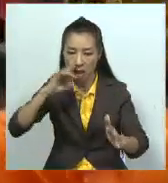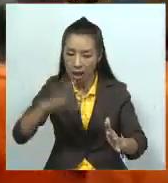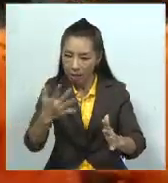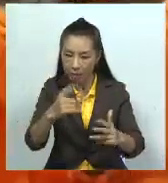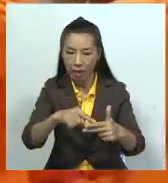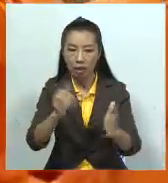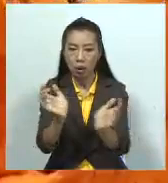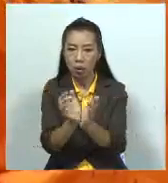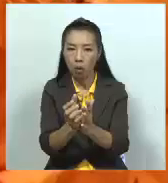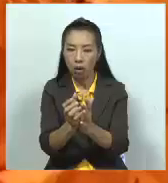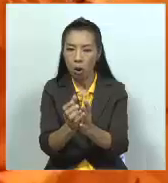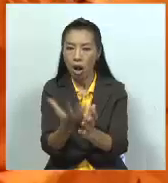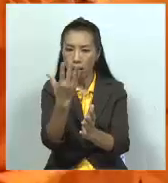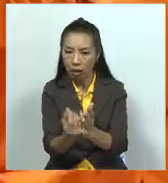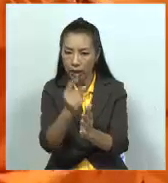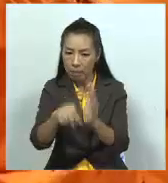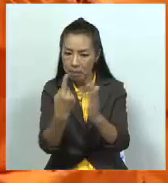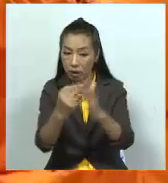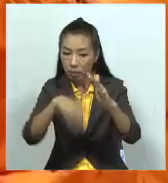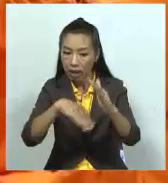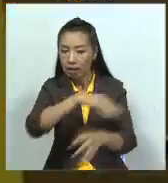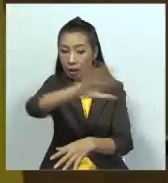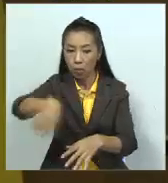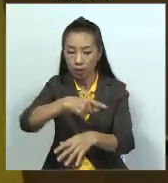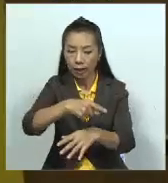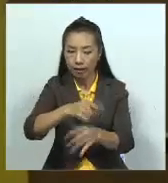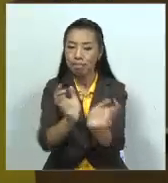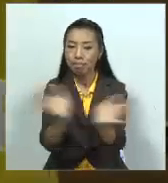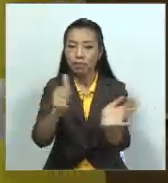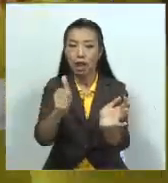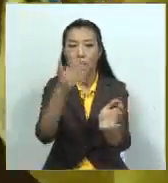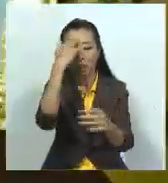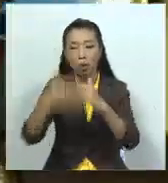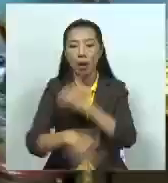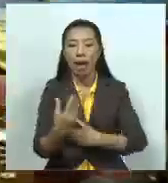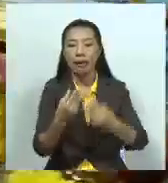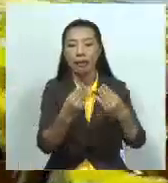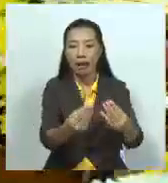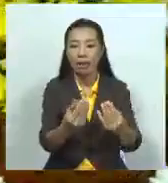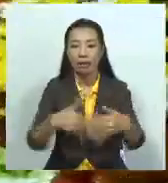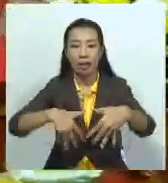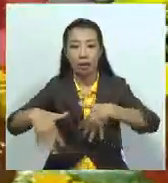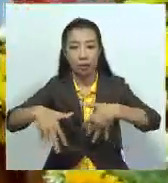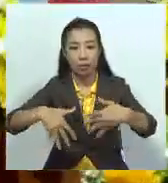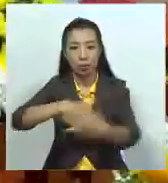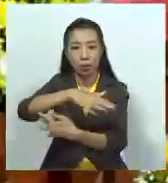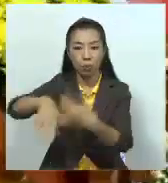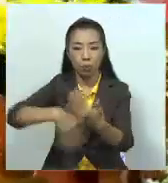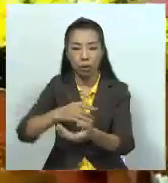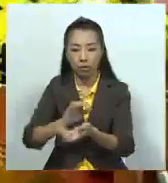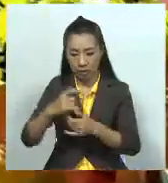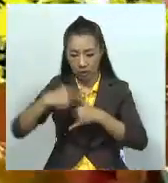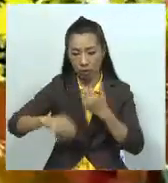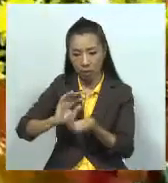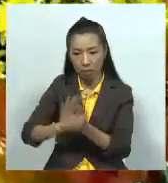กิน1ปีเพื่อให้โอกาสกลับมาปฏิบัติประพฤติตนเป็นพลเมืองดีสำหรับผู้ต้องขังที่ได้รับการพระราชท